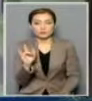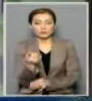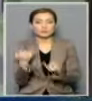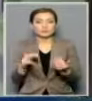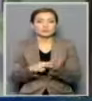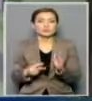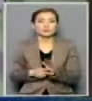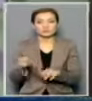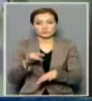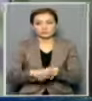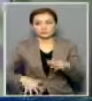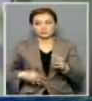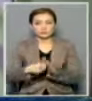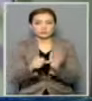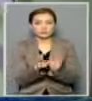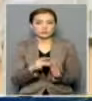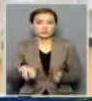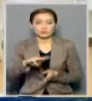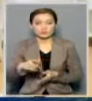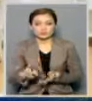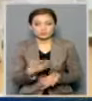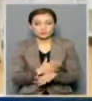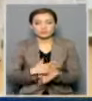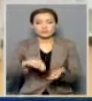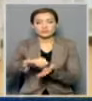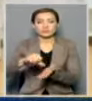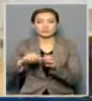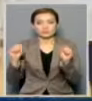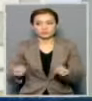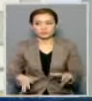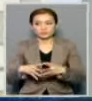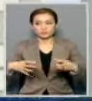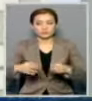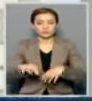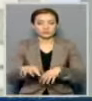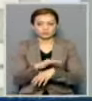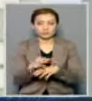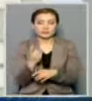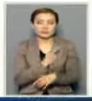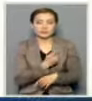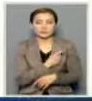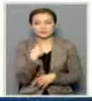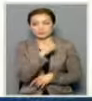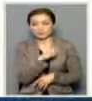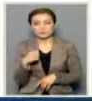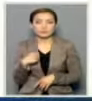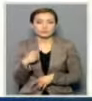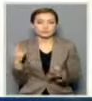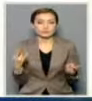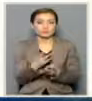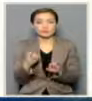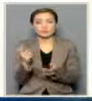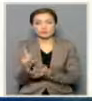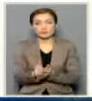данный проект из бюджета выделено 6 миллиардов тенге. Участвовать в нем могут как семейные пары, так и отдельные лица. То есть сначала надо